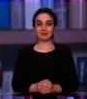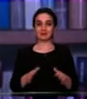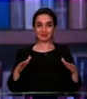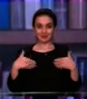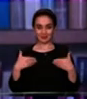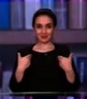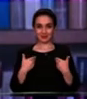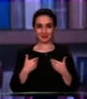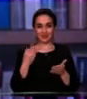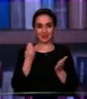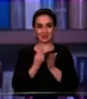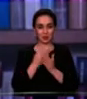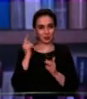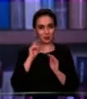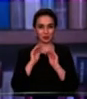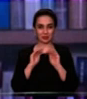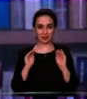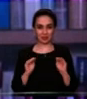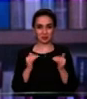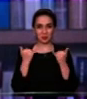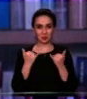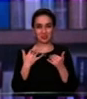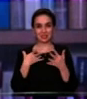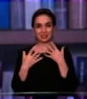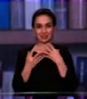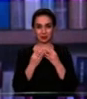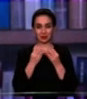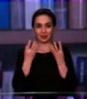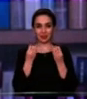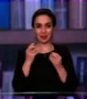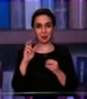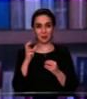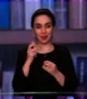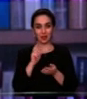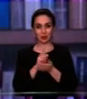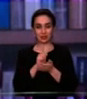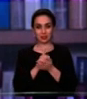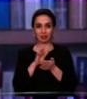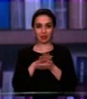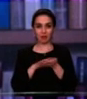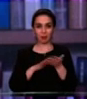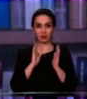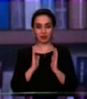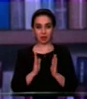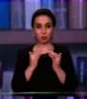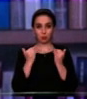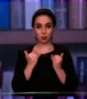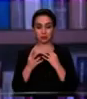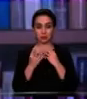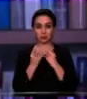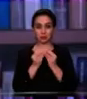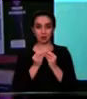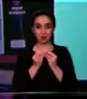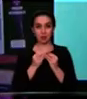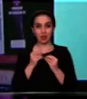Assalomu alaykum, aziz o'quvchilar. Bugun biz siz bilan yana biologiya darslarini davom ettiramiz. Bugun biz siz